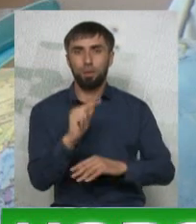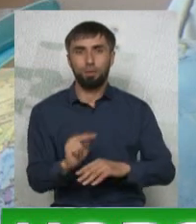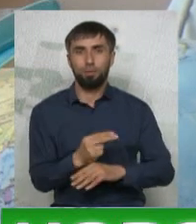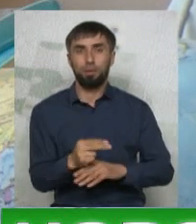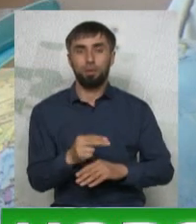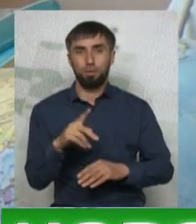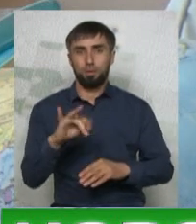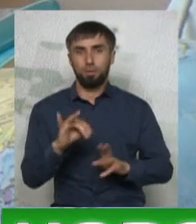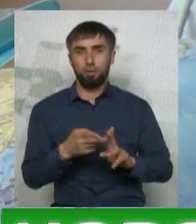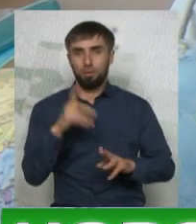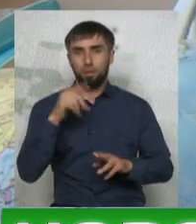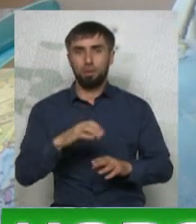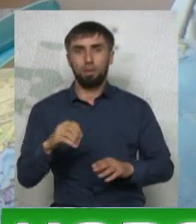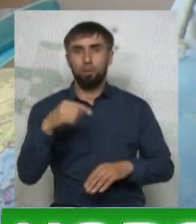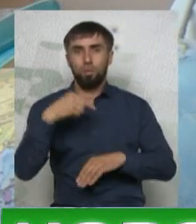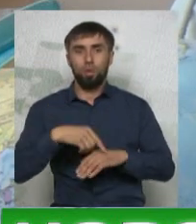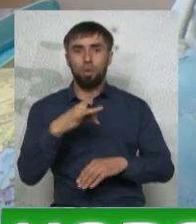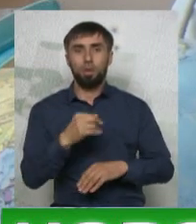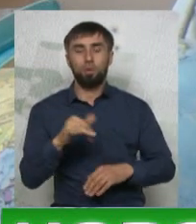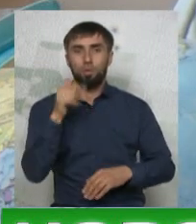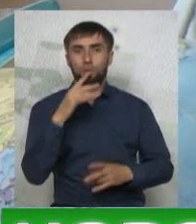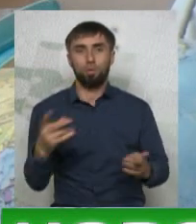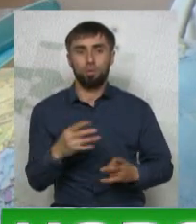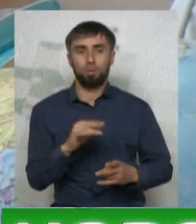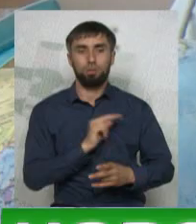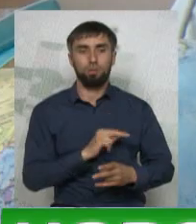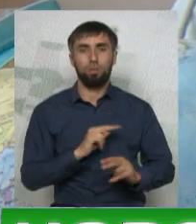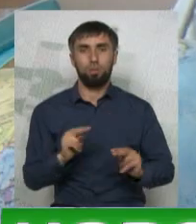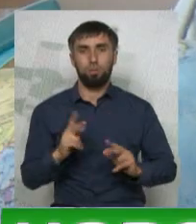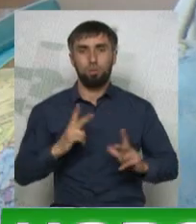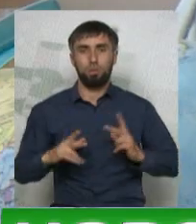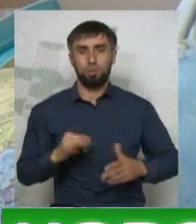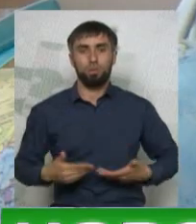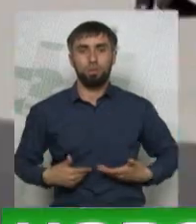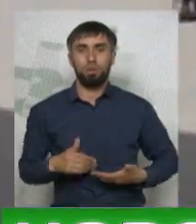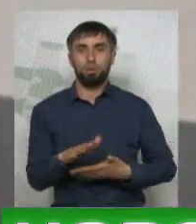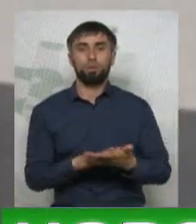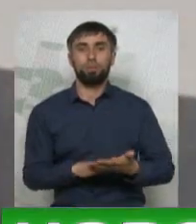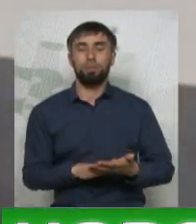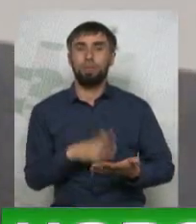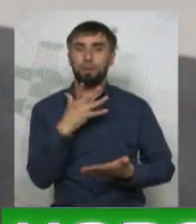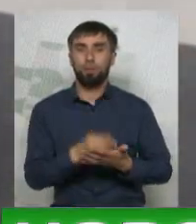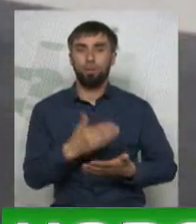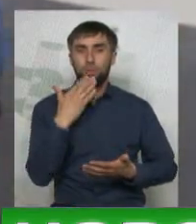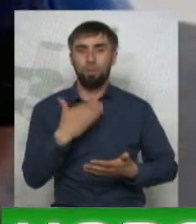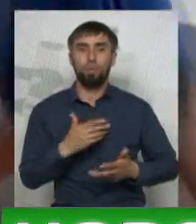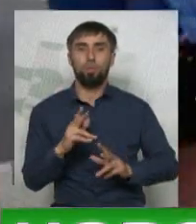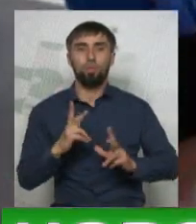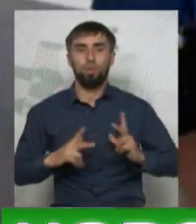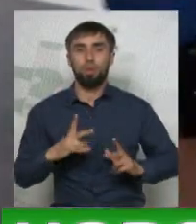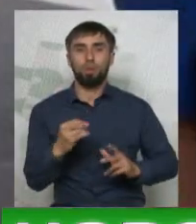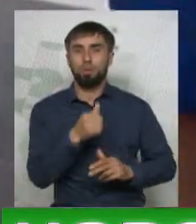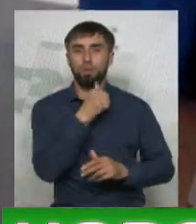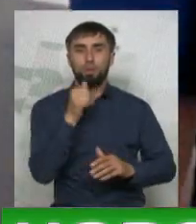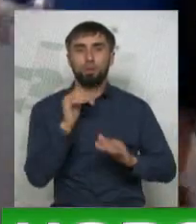И вот, знаете, это те моменты, ради которых стоит и работать учителем, и жить дальше. Свою любовь к учителю не скрывают